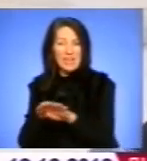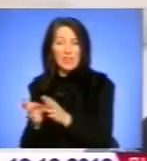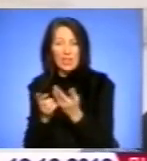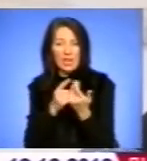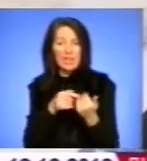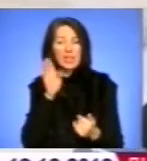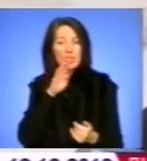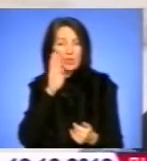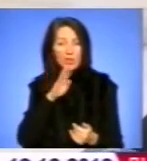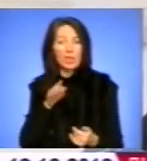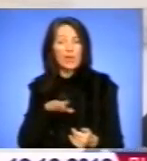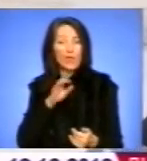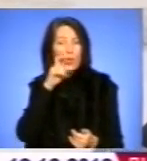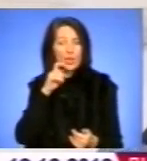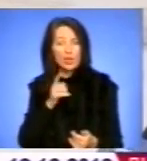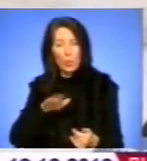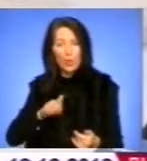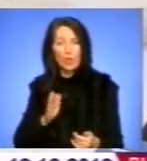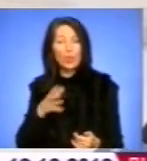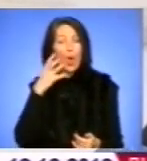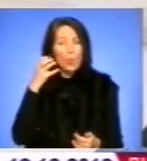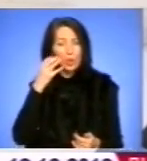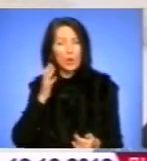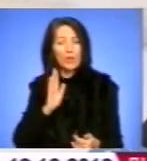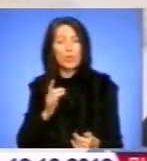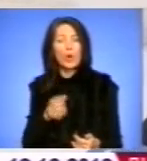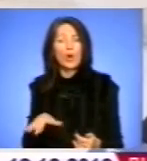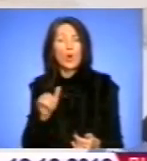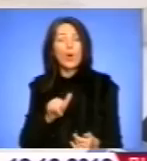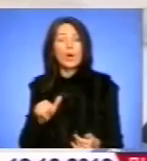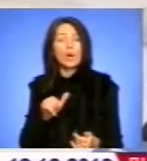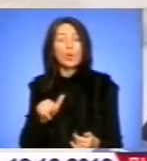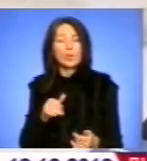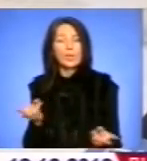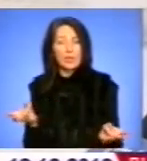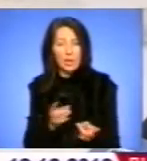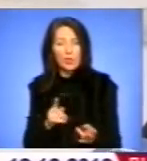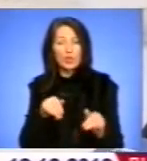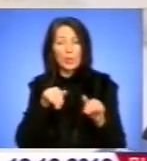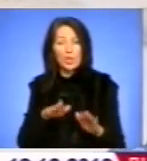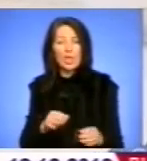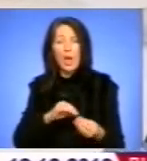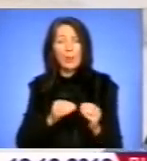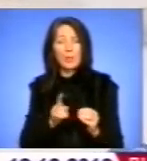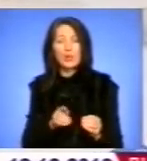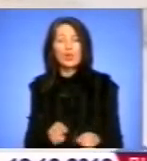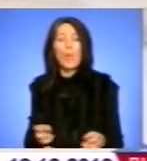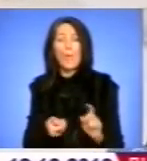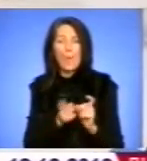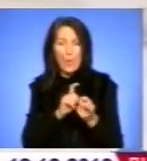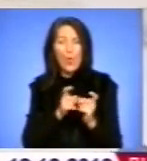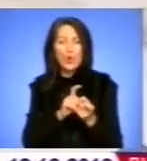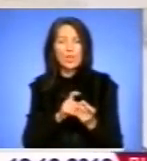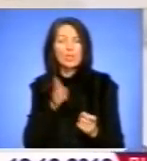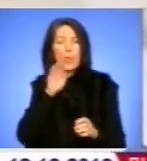в Україні, щоб вони потім були в Молдові, щоб вони були у всіх, кому це потрібно, для того, щоб вирішити проблему, щоб боротися з паводками, щоб знати,